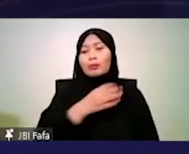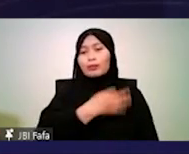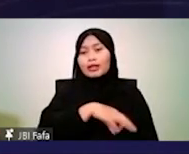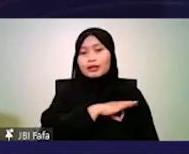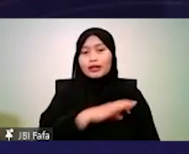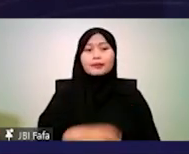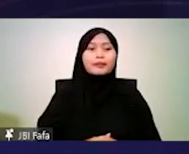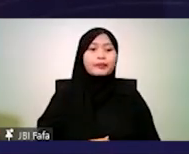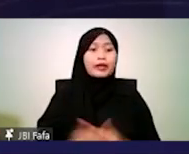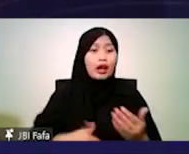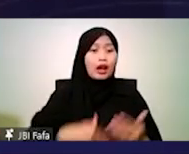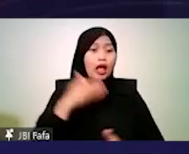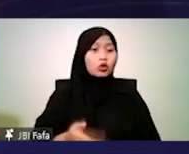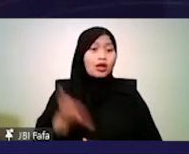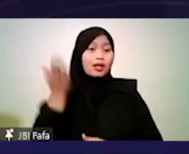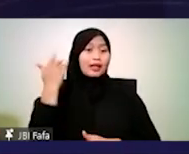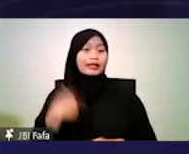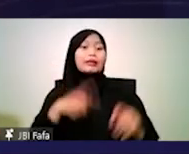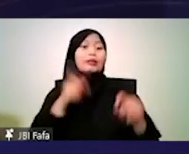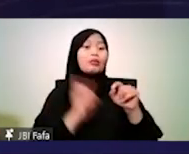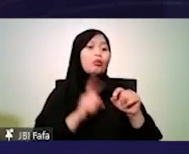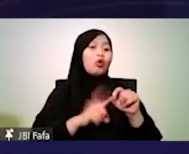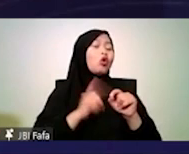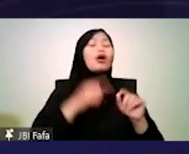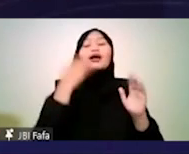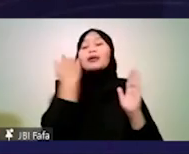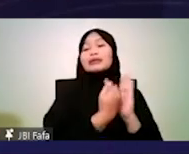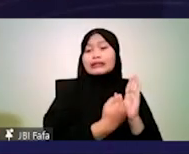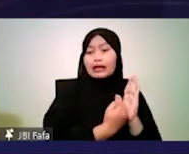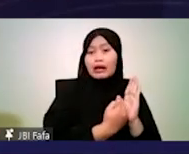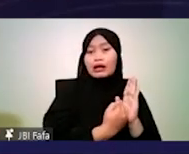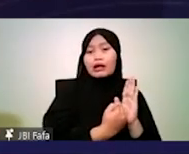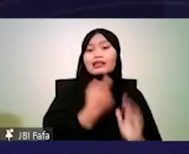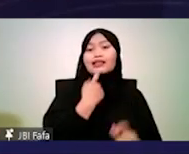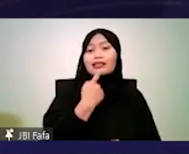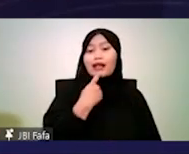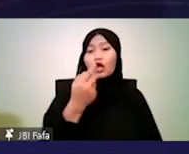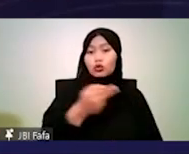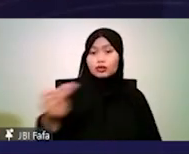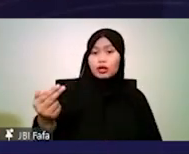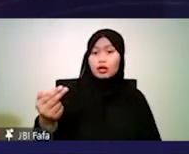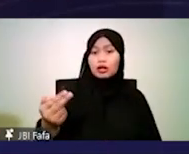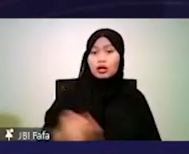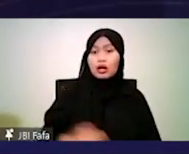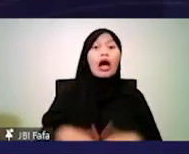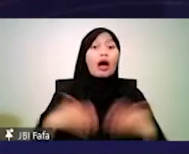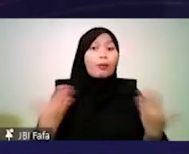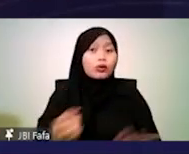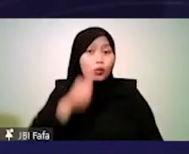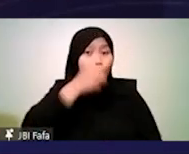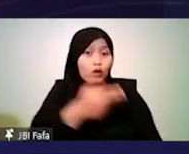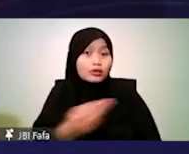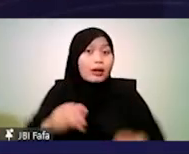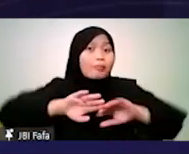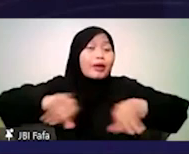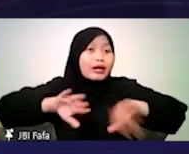itu tadi adalah pokok-pokok kebijakan bank Indonesia apa itu Vanessa bedanya